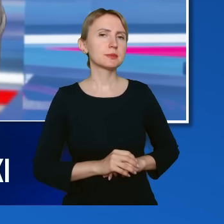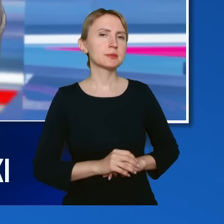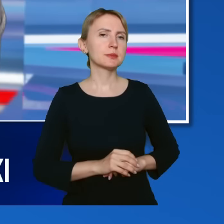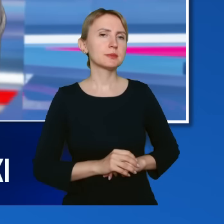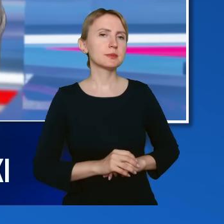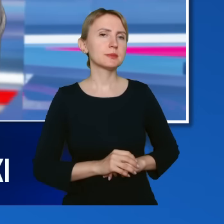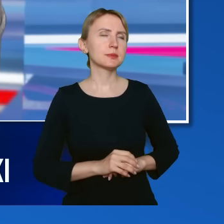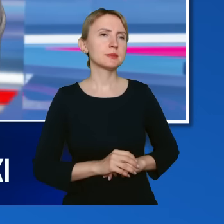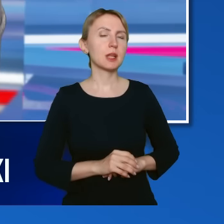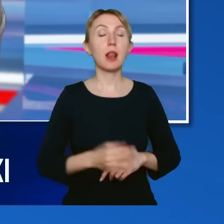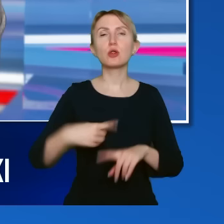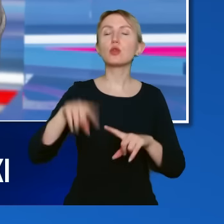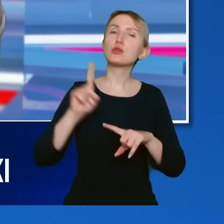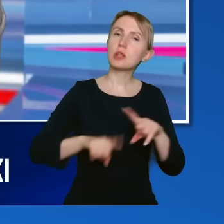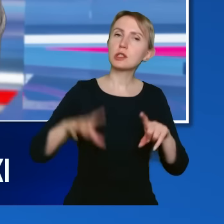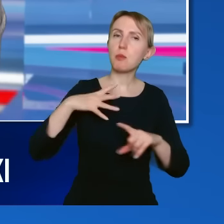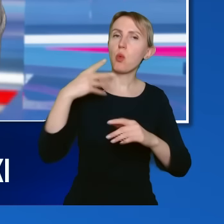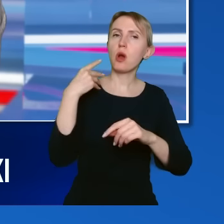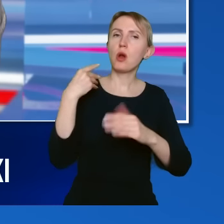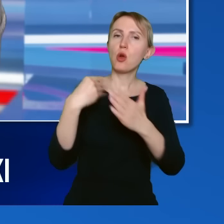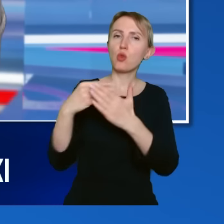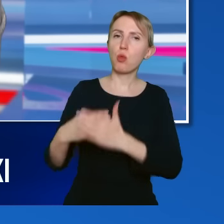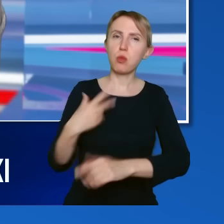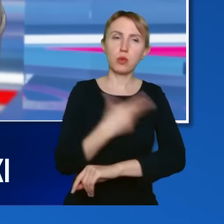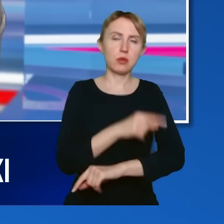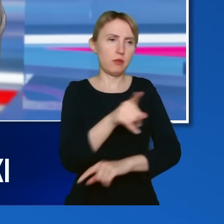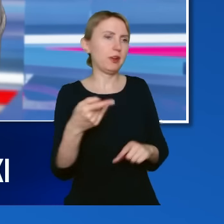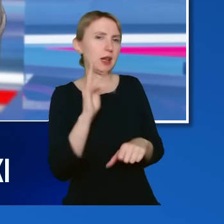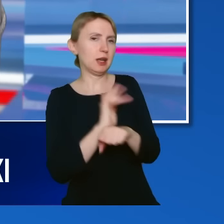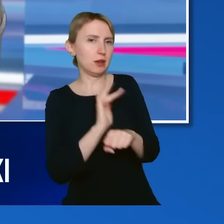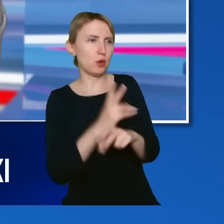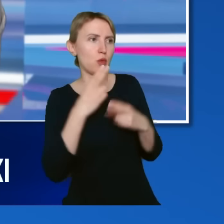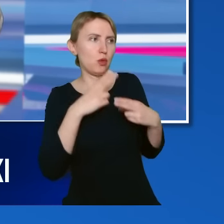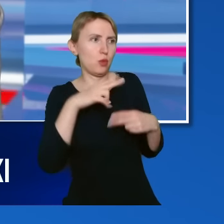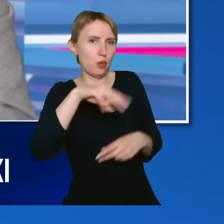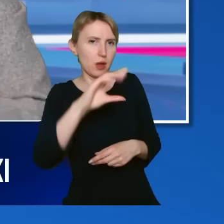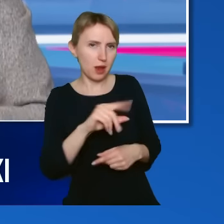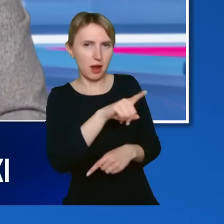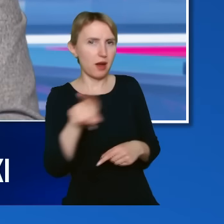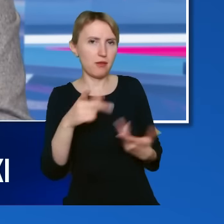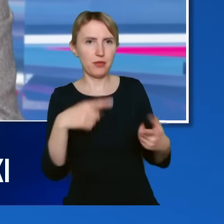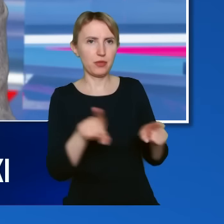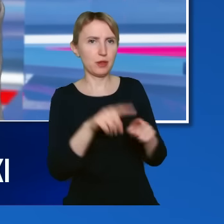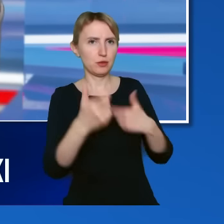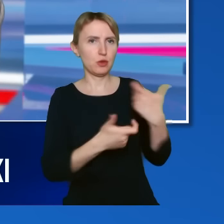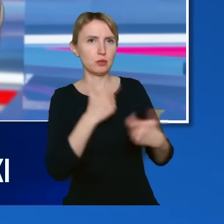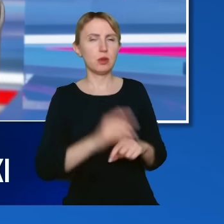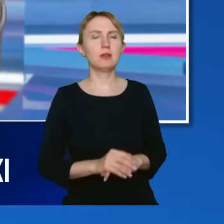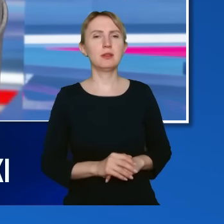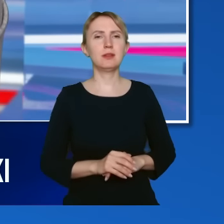ochronieni. Państwo się zdecydujcie, bo krytykujecie Unię Europejską, a sami... Są dwie różne sprawy.